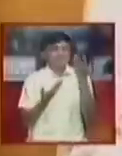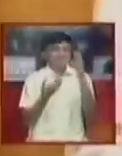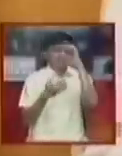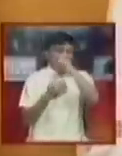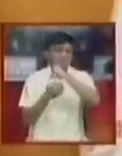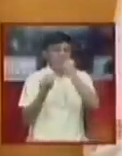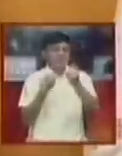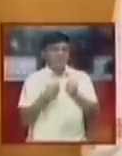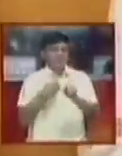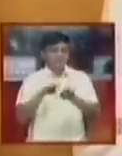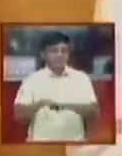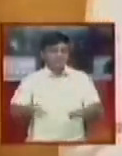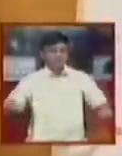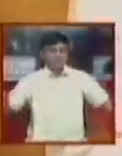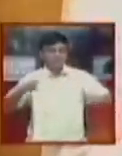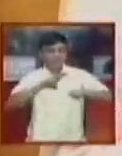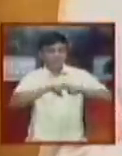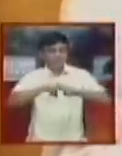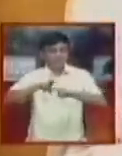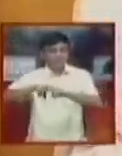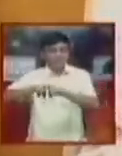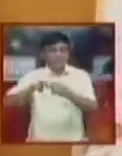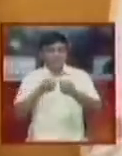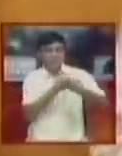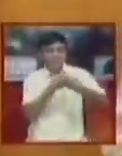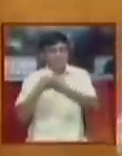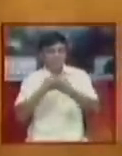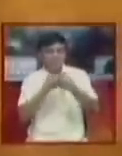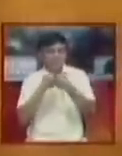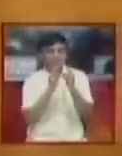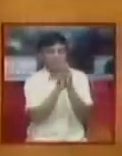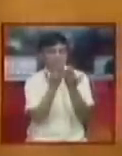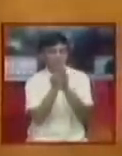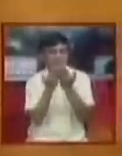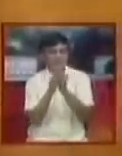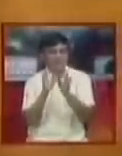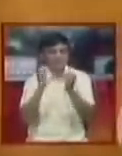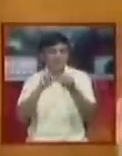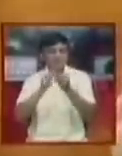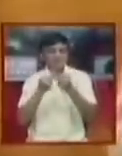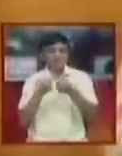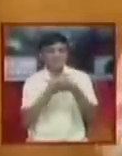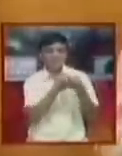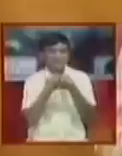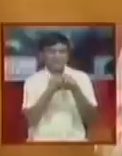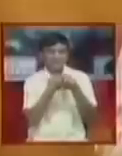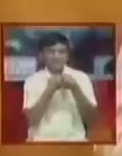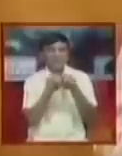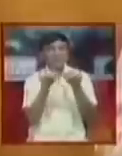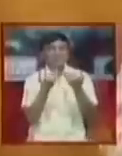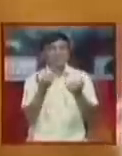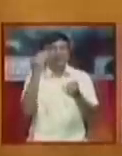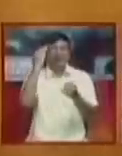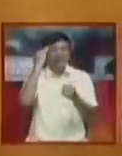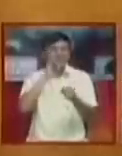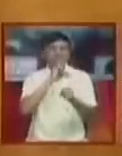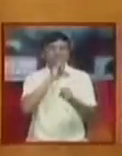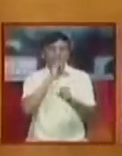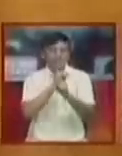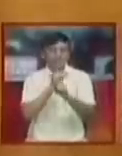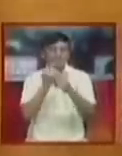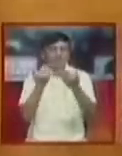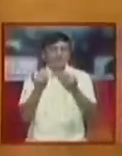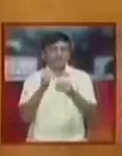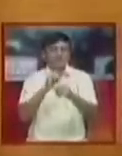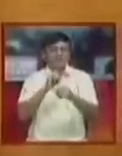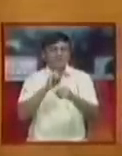rin kaya sila sa sahig habang nakikipag-agawan ng textbook sa kaklase nila? Matibay po ang pananalig natin kay Secretary